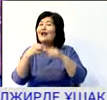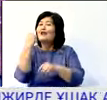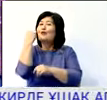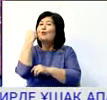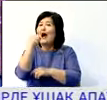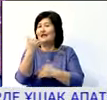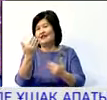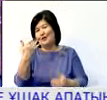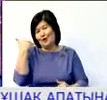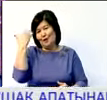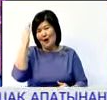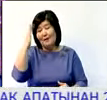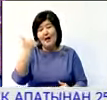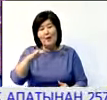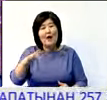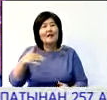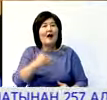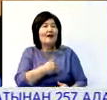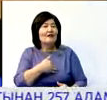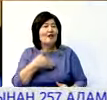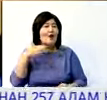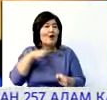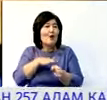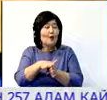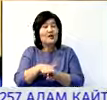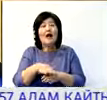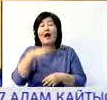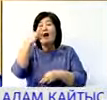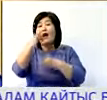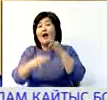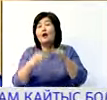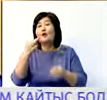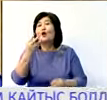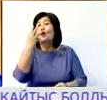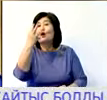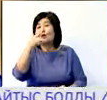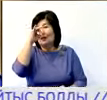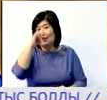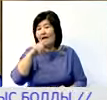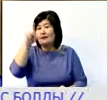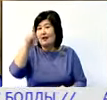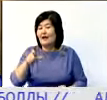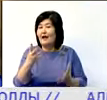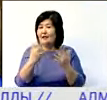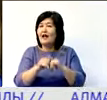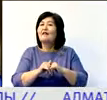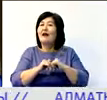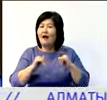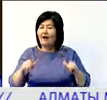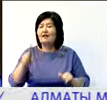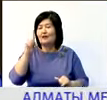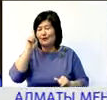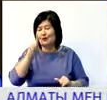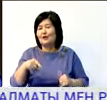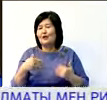деп армандайды. Балғын тілек орындалса, космонавтика тарихында 3 қазақ ғарышкерінің саны арта түсері